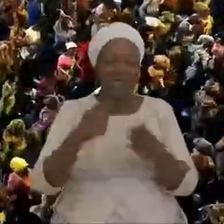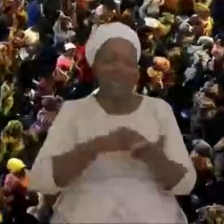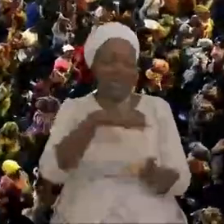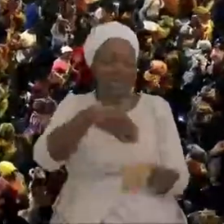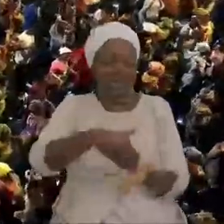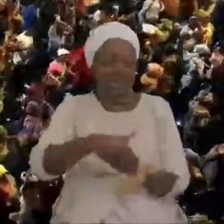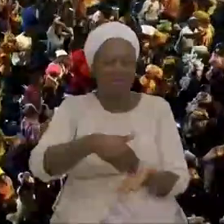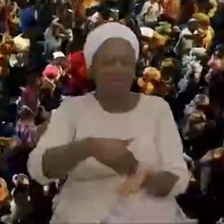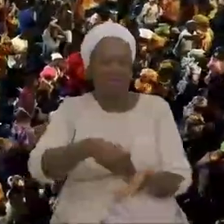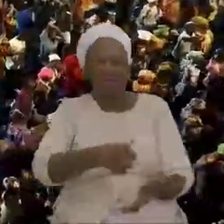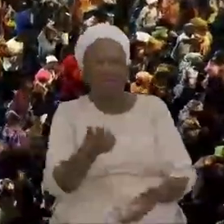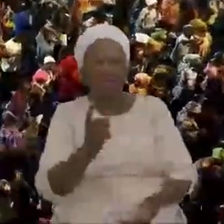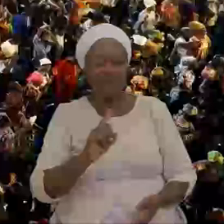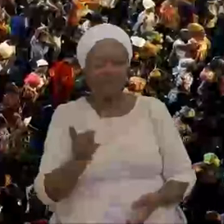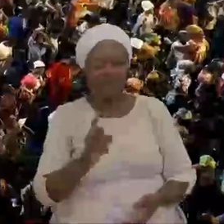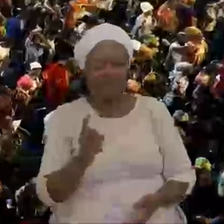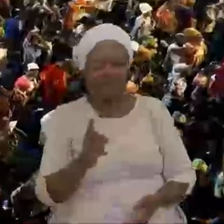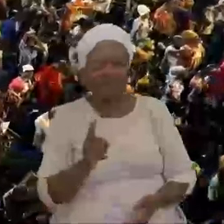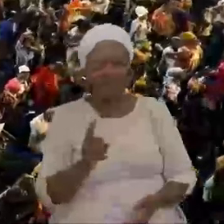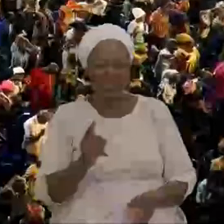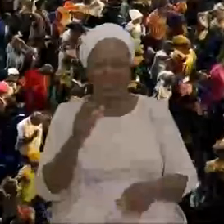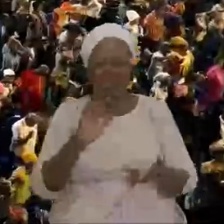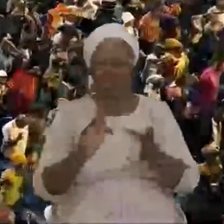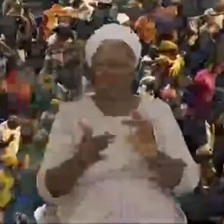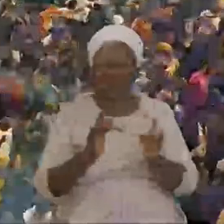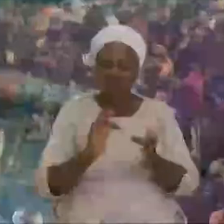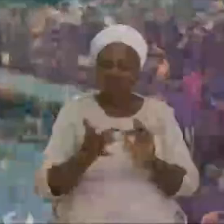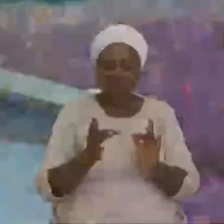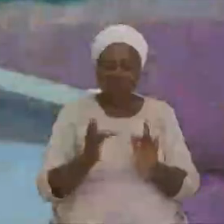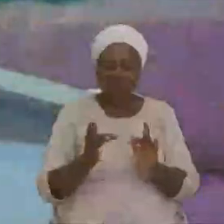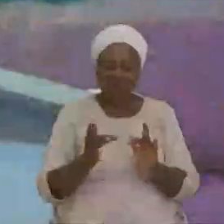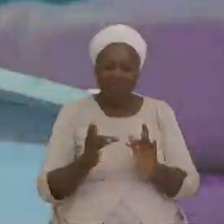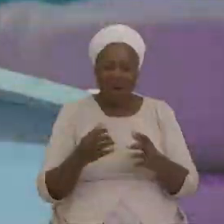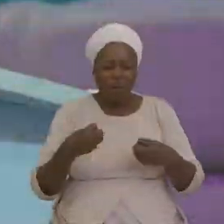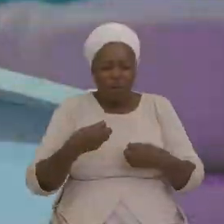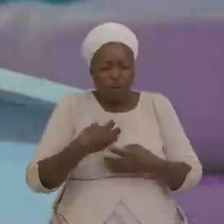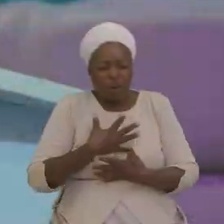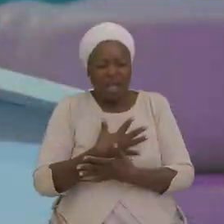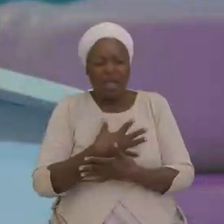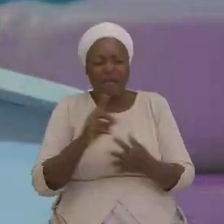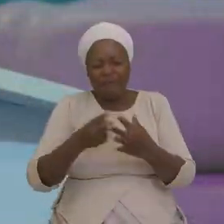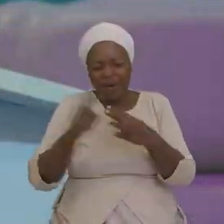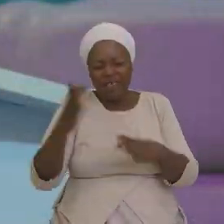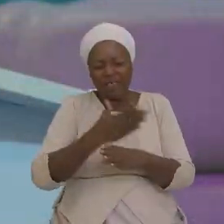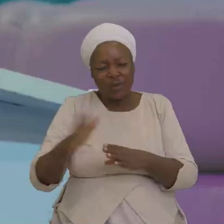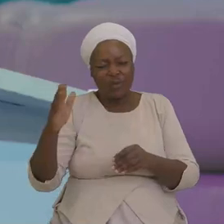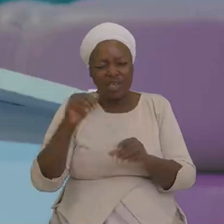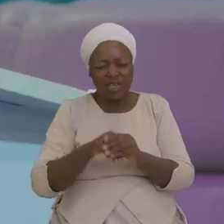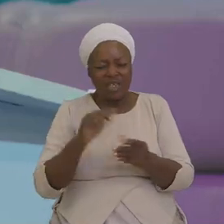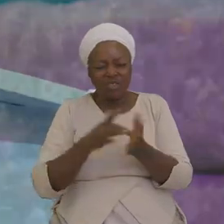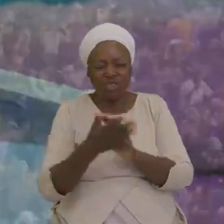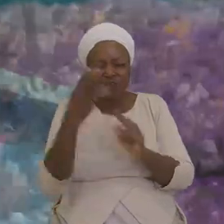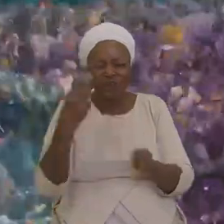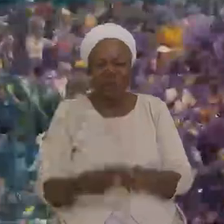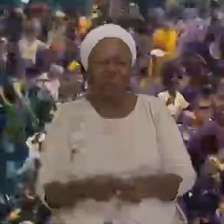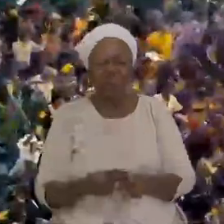milieu, n'importe où, en ligne, enflement disparaît au nom